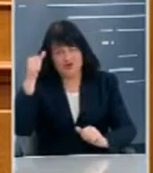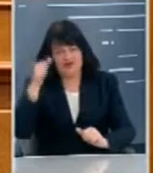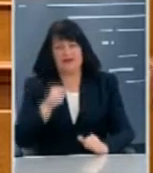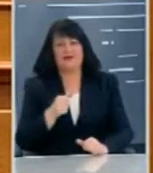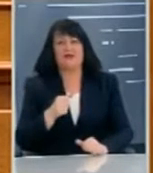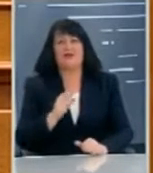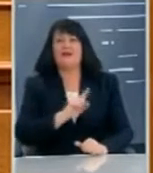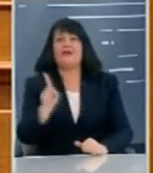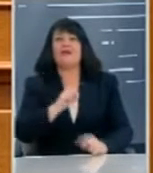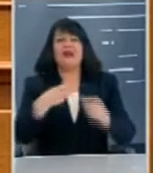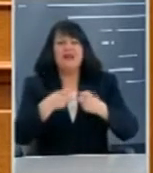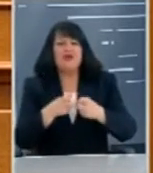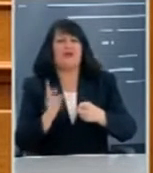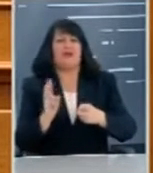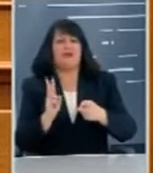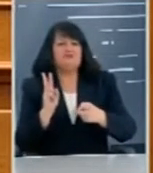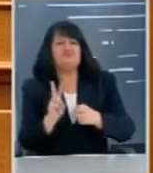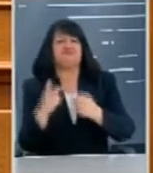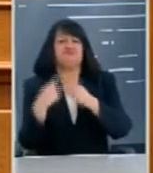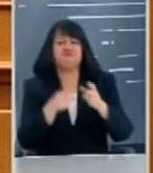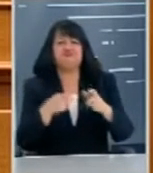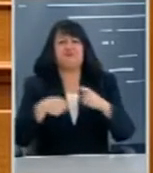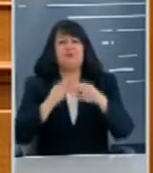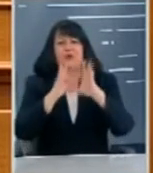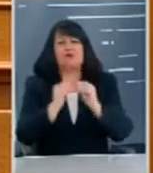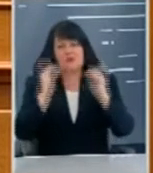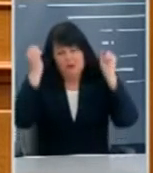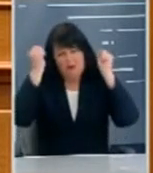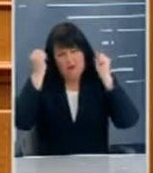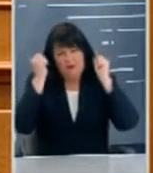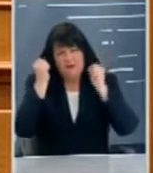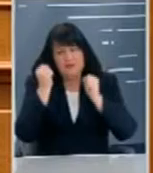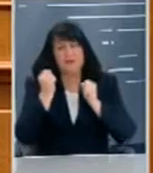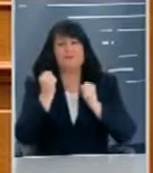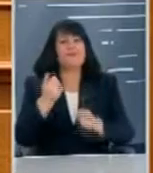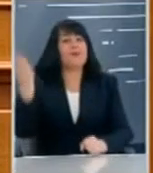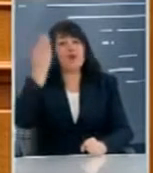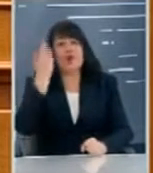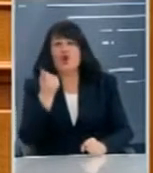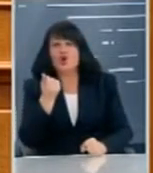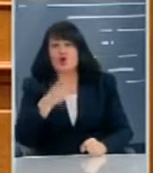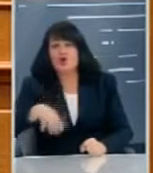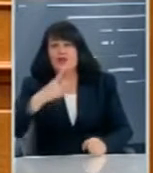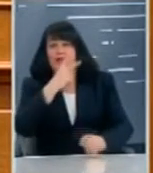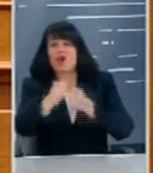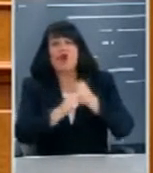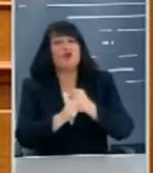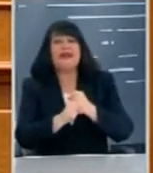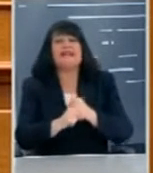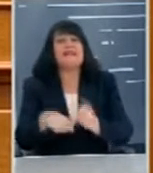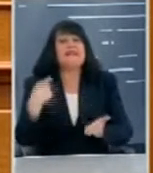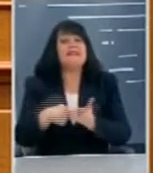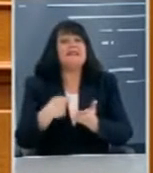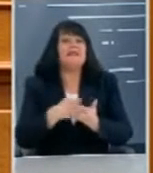αστικές συγκοινωνίες καταραίουν ήδη. Το κόστος λοιπόν το οποίο αφήνεται πίσω σας, κύριε Τσίπρα, μετά από δύο χρόνια,